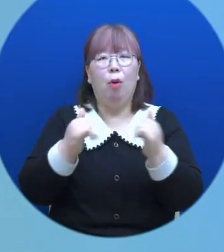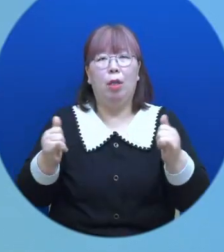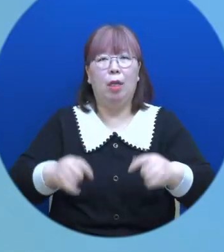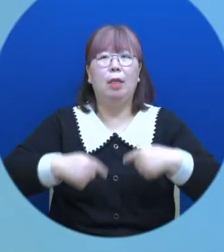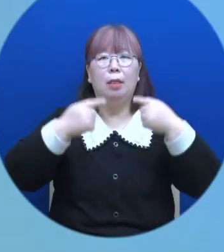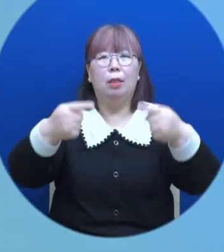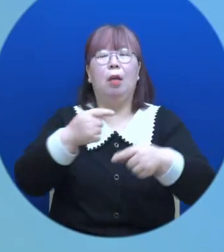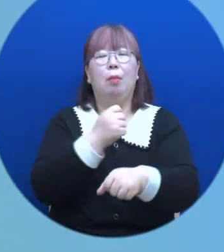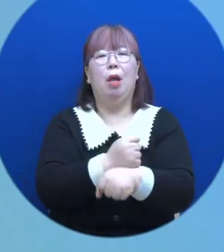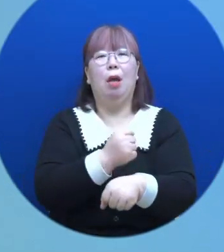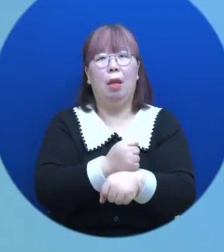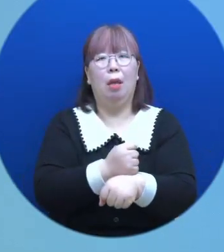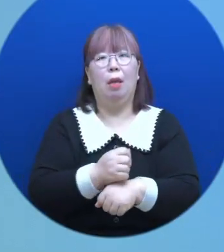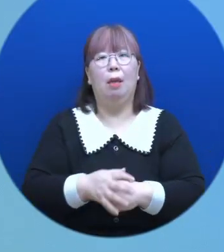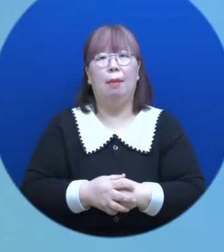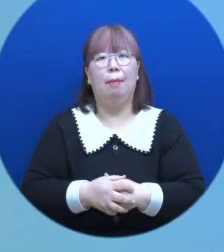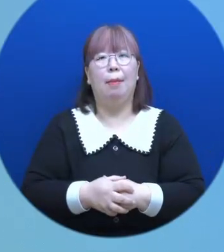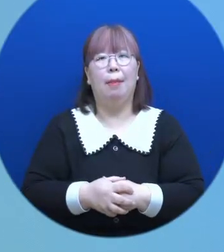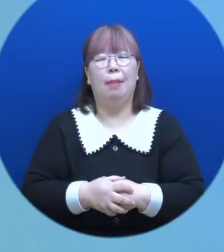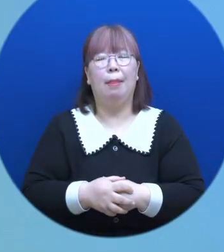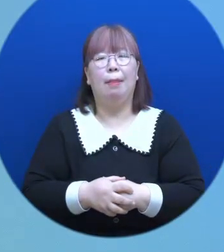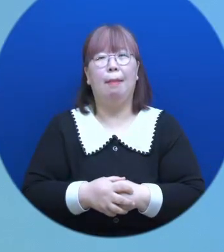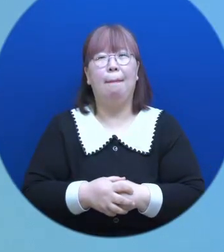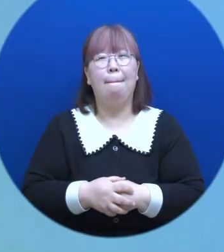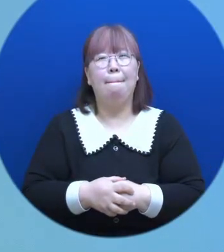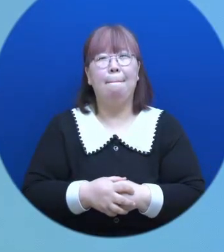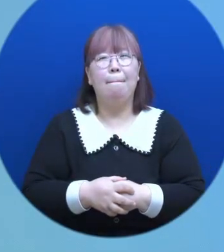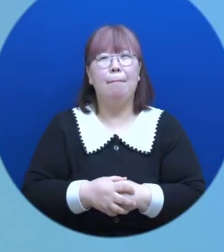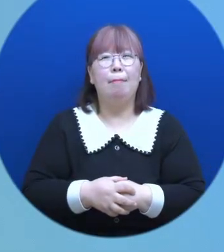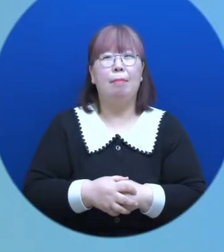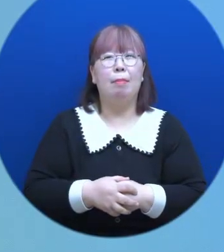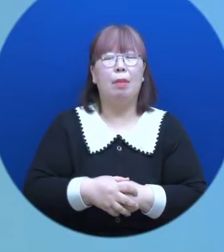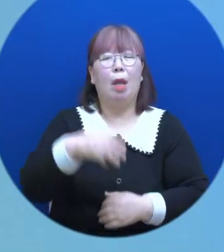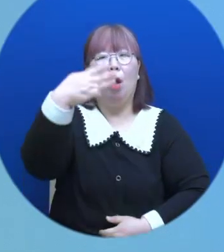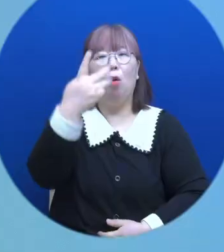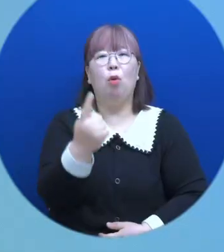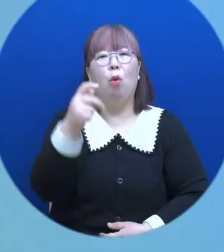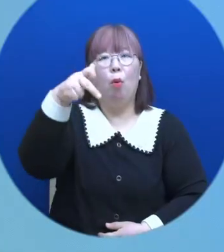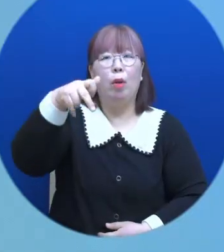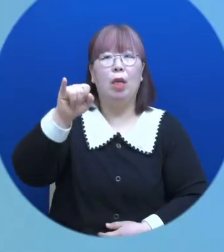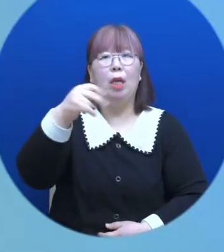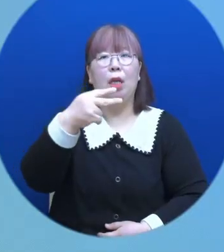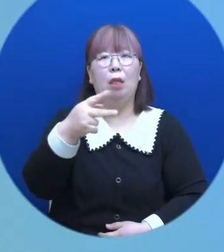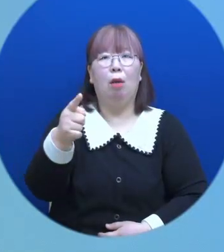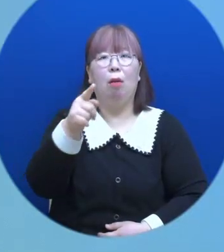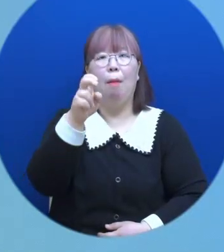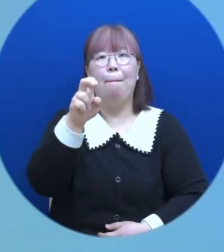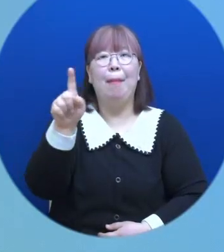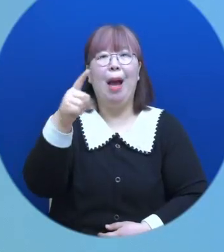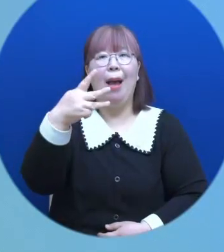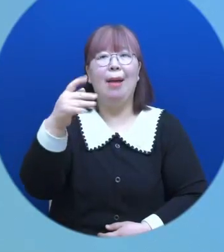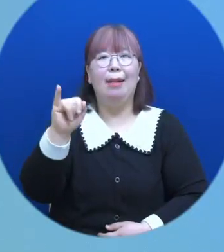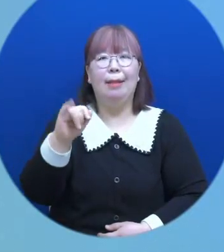됐죠. 더 기가 막힌 일이 뭔지 아세요? 록히드 마틴이라고 하는 회사에서